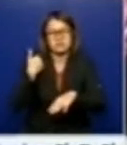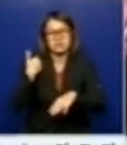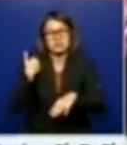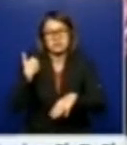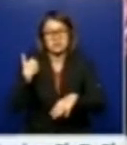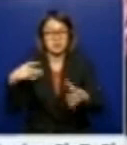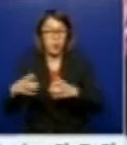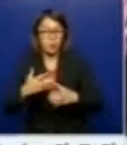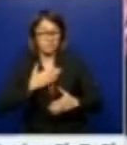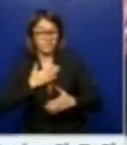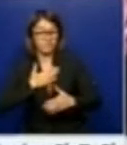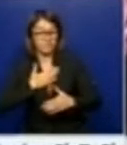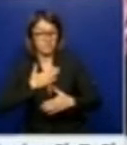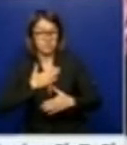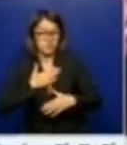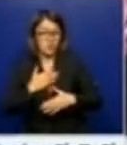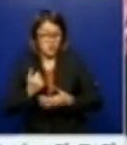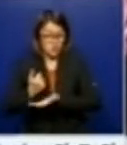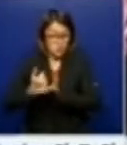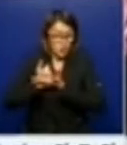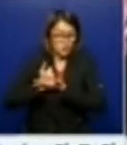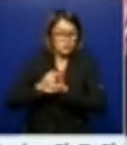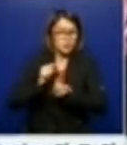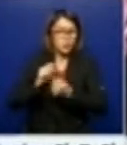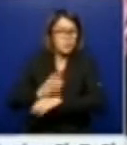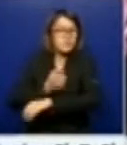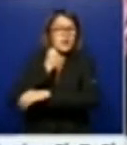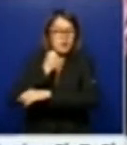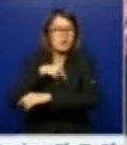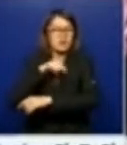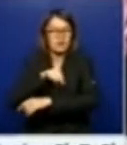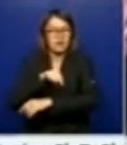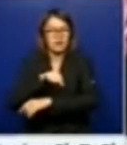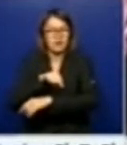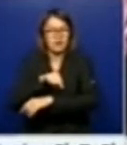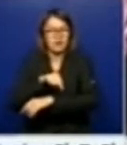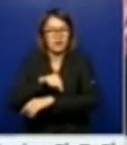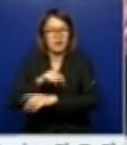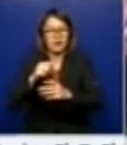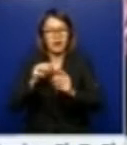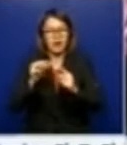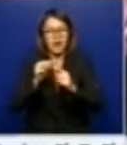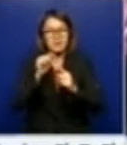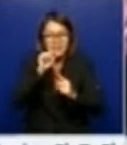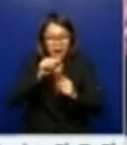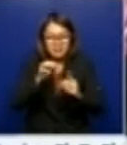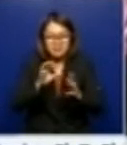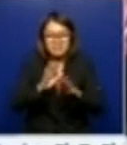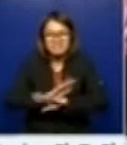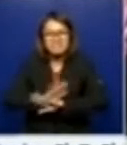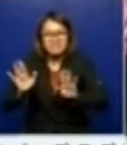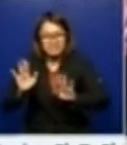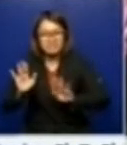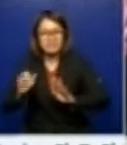จะเป็นพวกตัวเองเวลาใครจะช่วยเหลือตัวเองทางการเมืองก็ปลดคำสั่งนั้นเฉยๆอย่างนี้